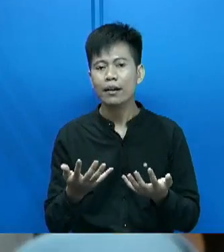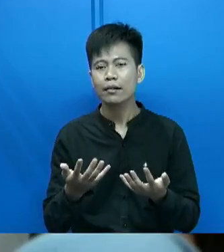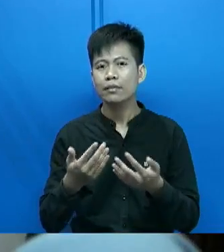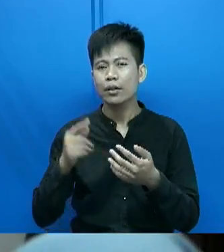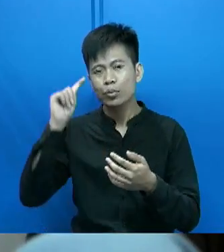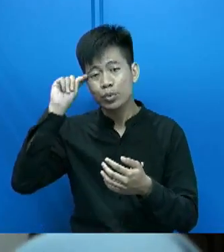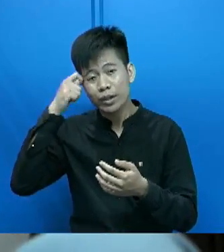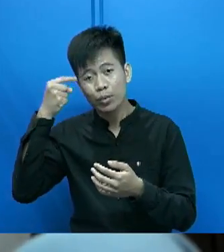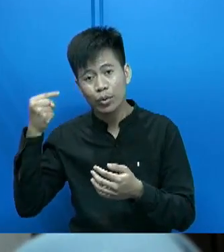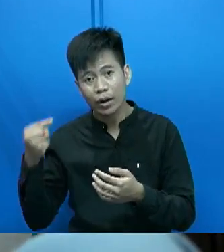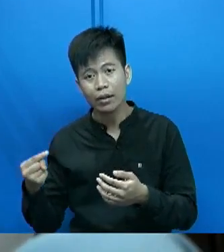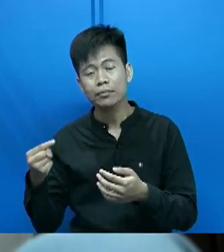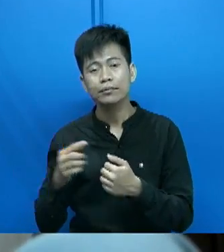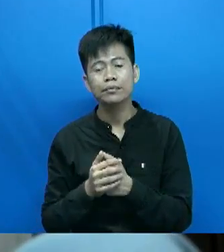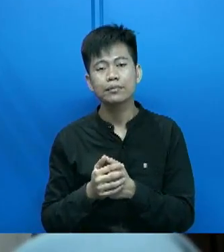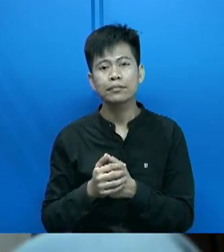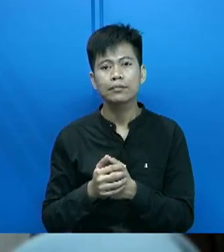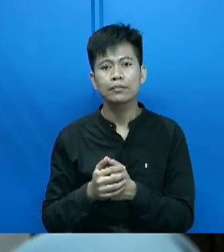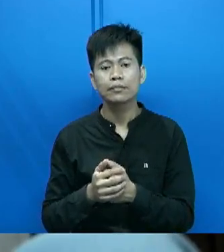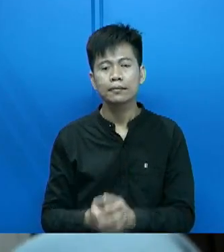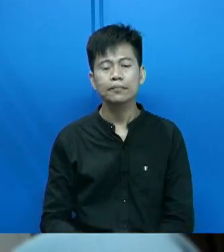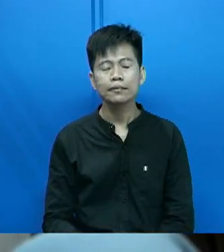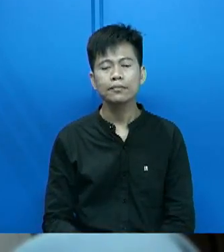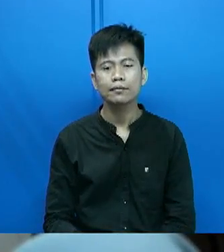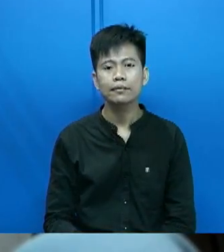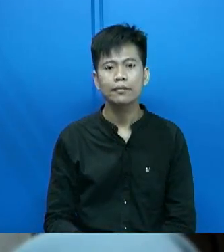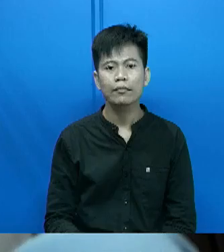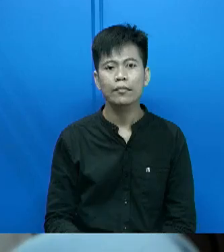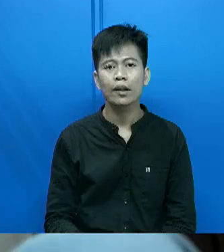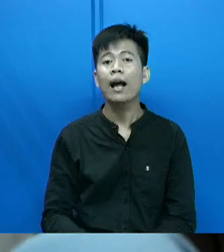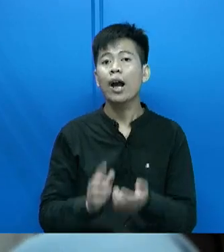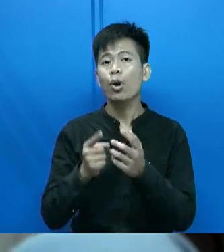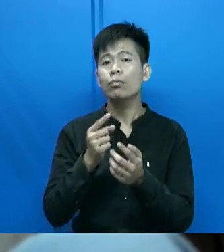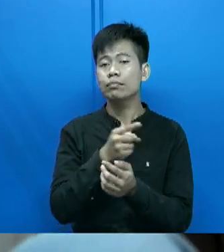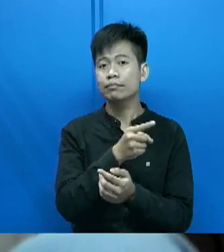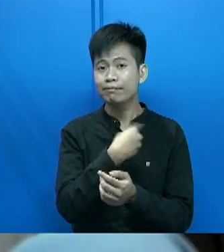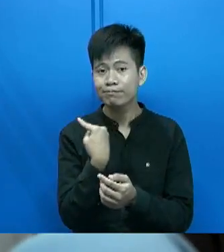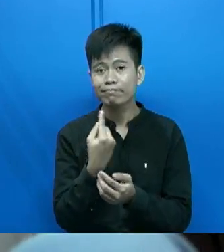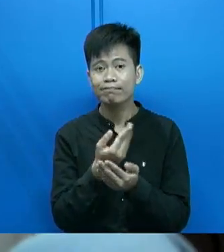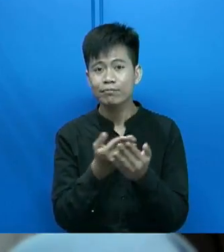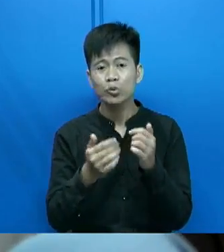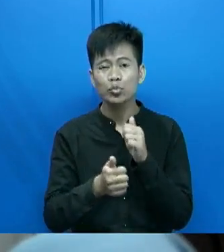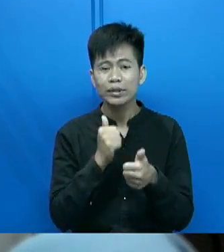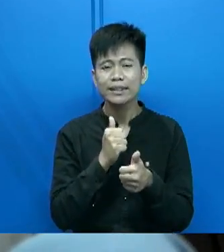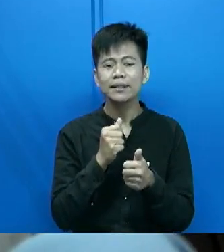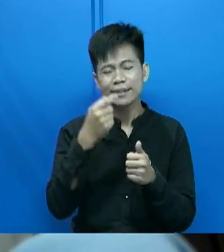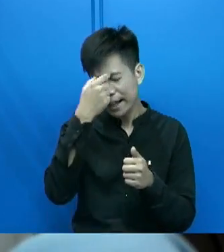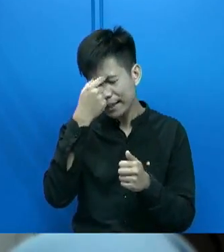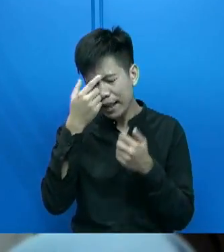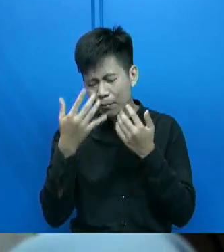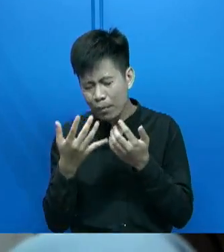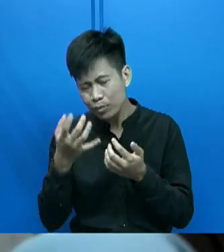segala kesulitan. Allahumma wala maridhan illa syafaitah, ya Allah, jika ada di antara kami yang tengah Engkau uji dengan penyakit seberat apapun ya